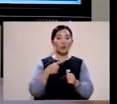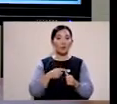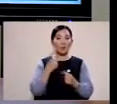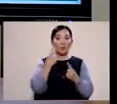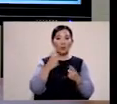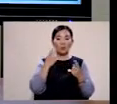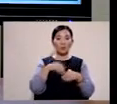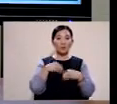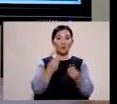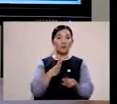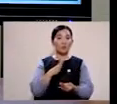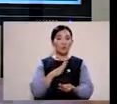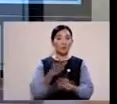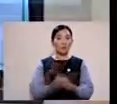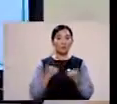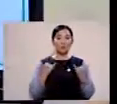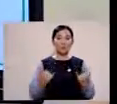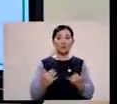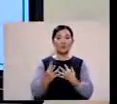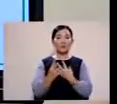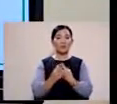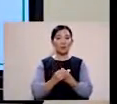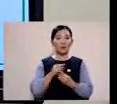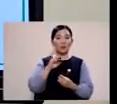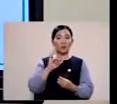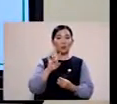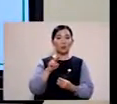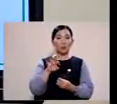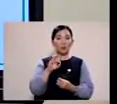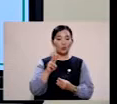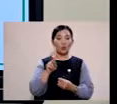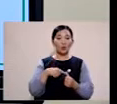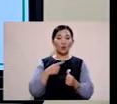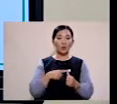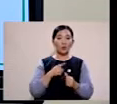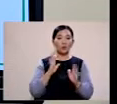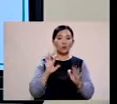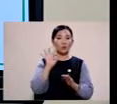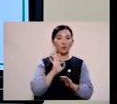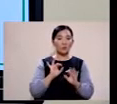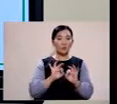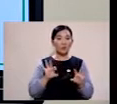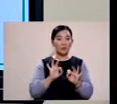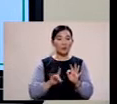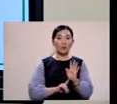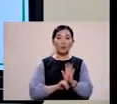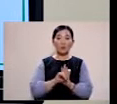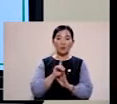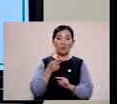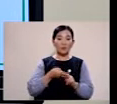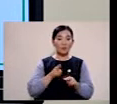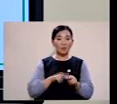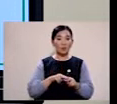ma'lumot berib o'tgan edim. Bugun biz siz bilan turdosh otlar haqida suhbatlashamiz. Keling, turdosh